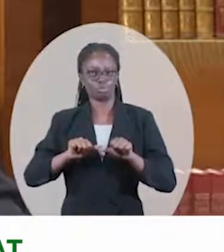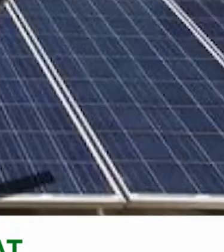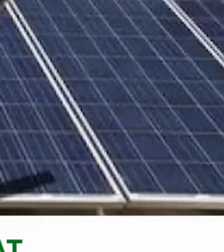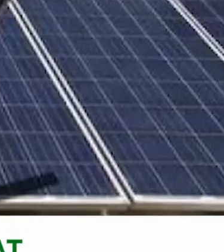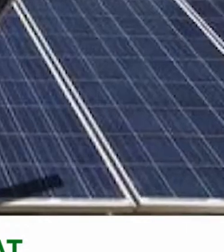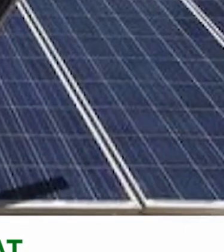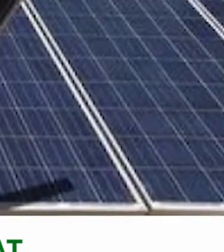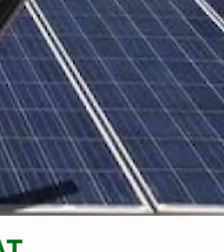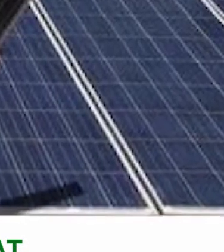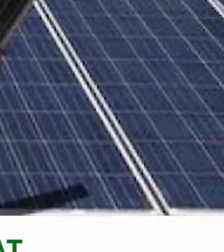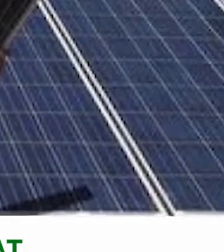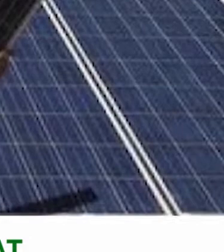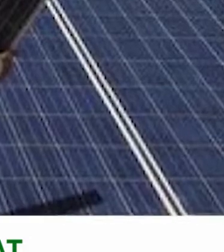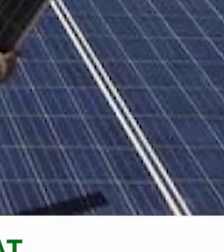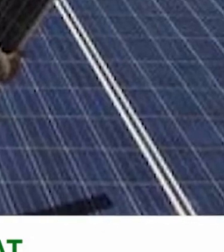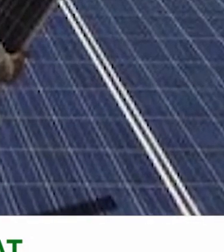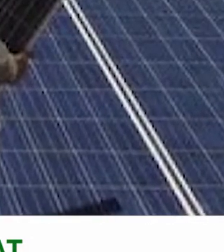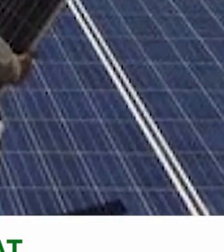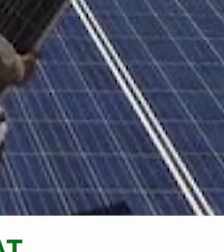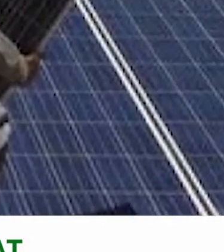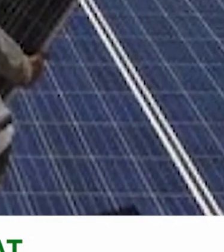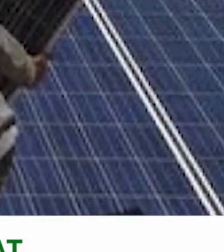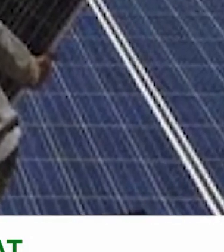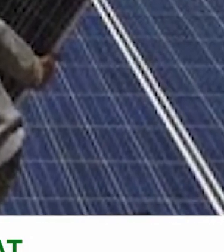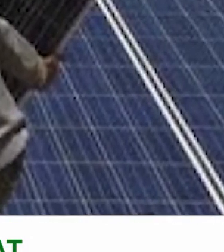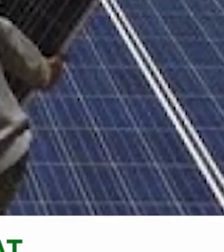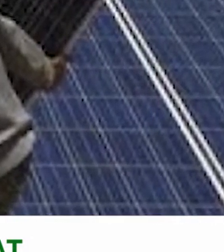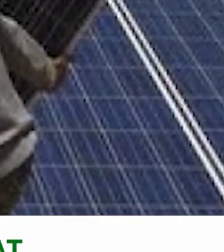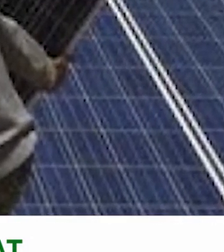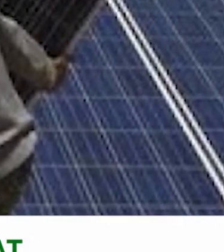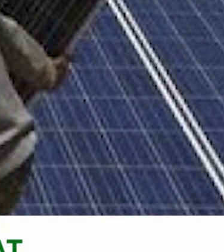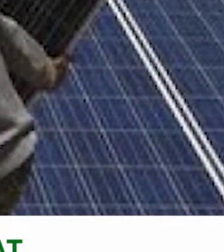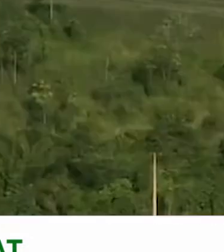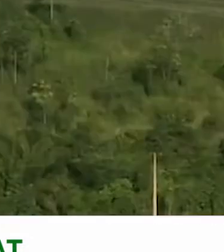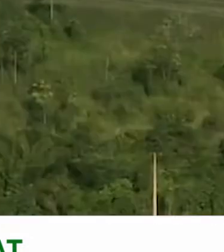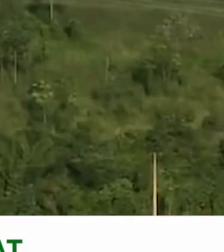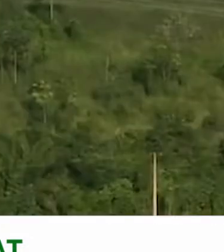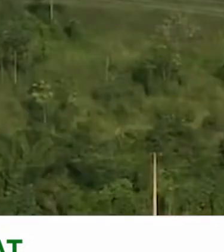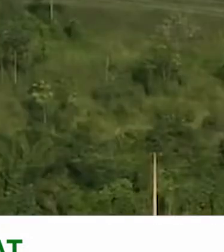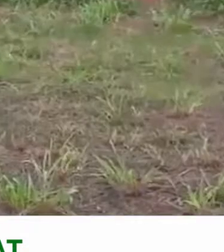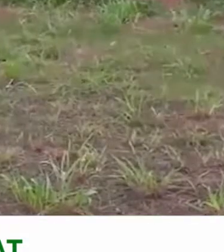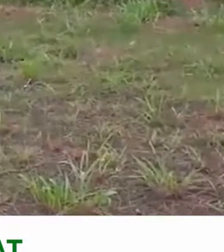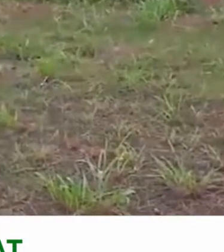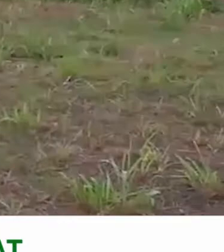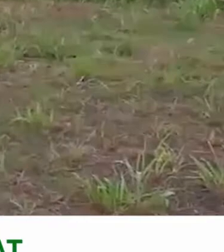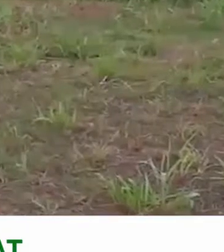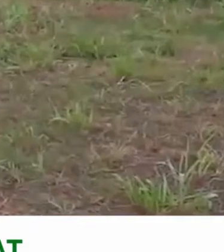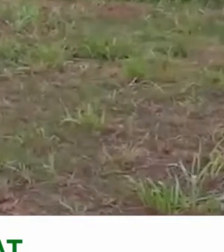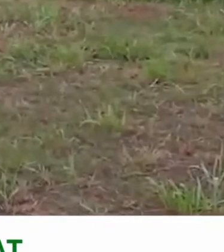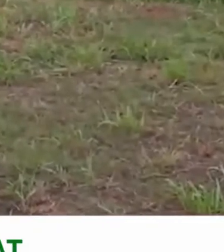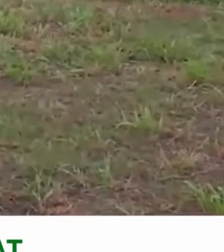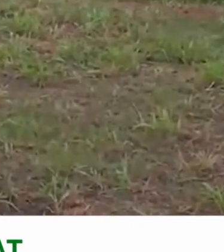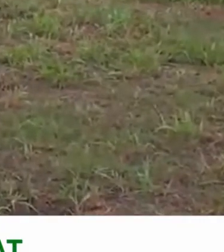domaines, notamment ceux de l'eau, de l'électricité, des routes, à travers le plan d'accélération de la transformation